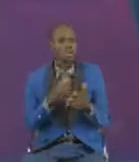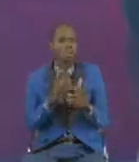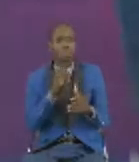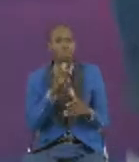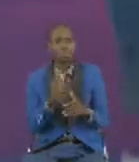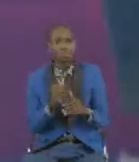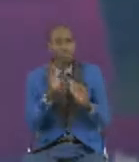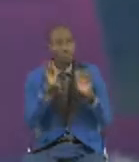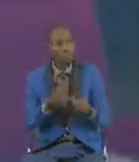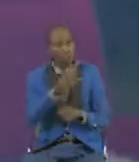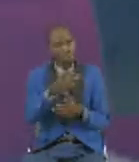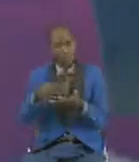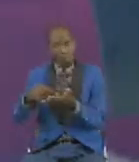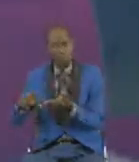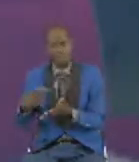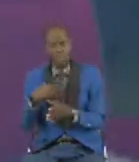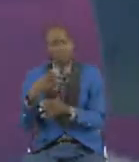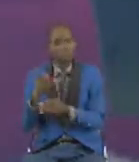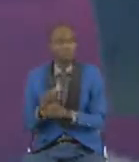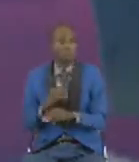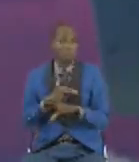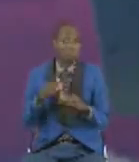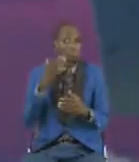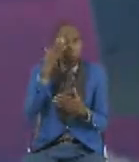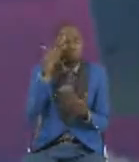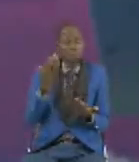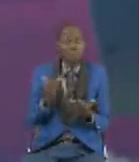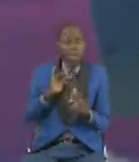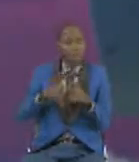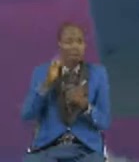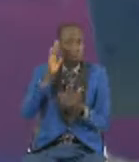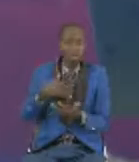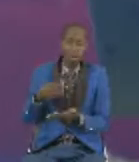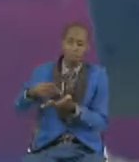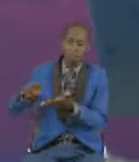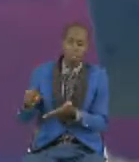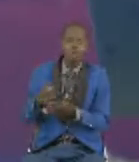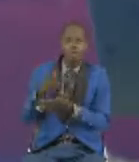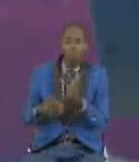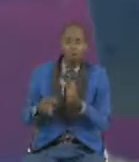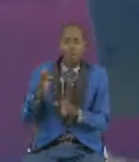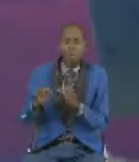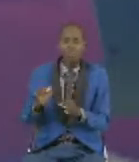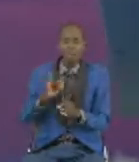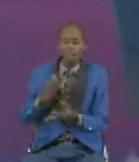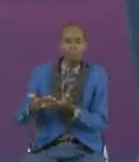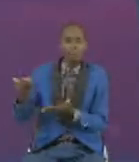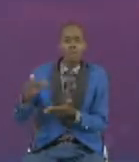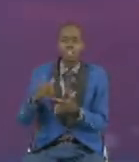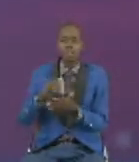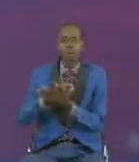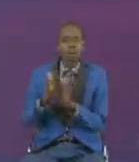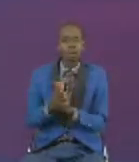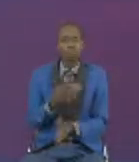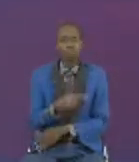peux payer le prix et avoir ce produit? Je ne sais pas. Comment est-ce qu'il peut payer le prix Et si la chose est inutile, si